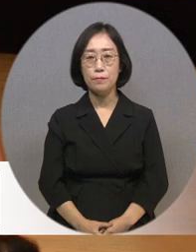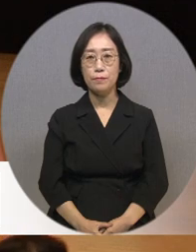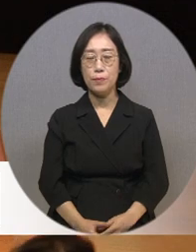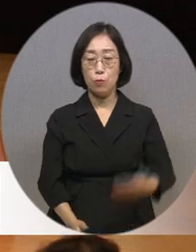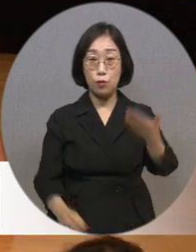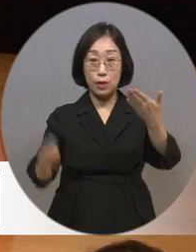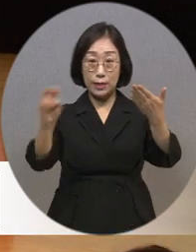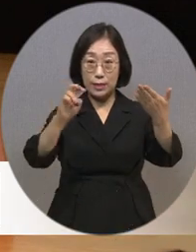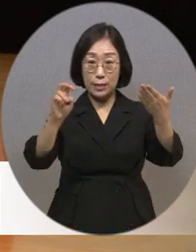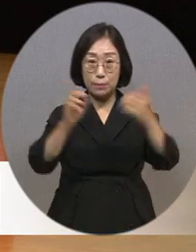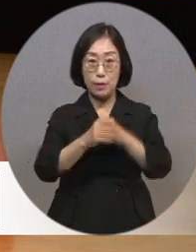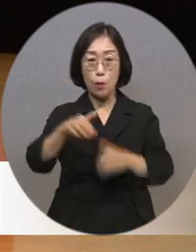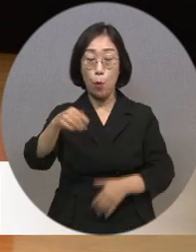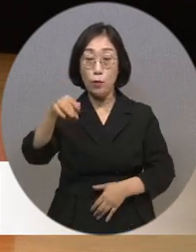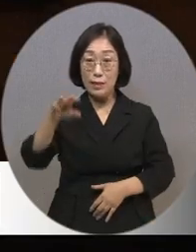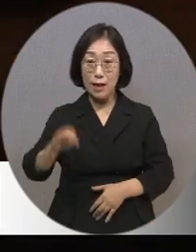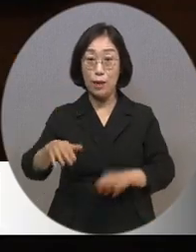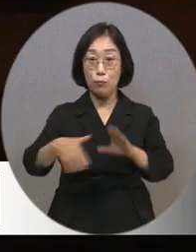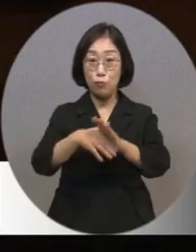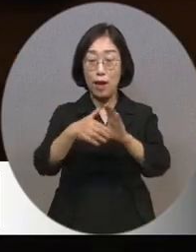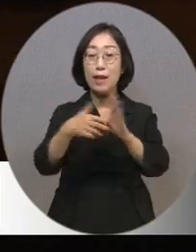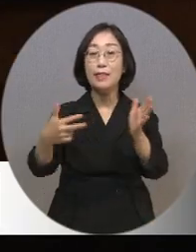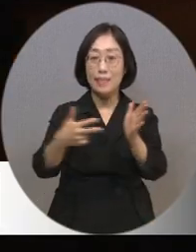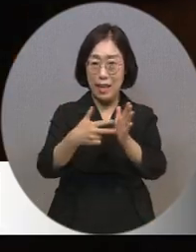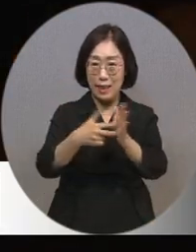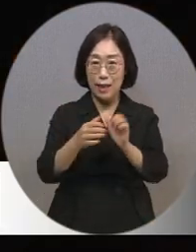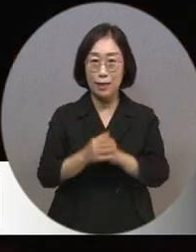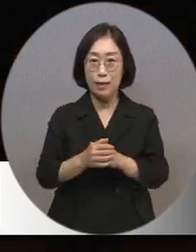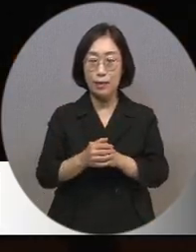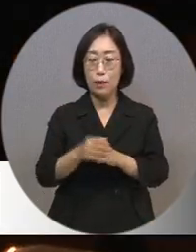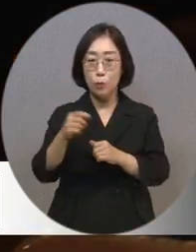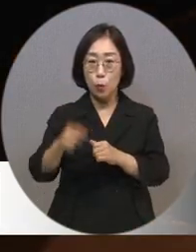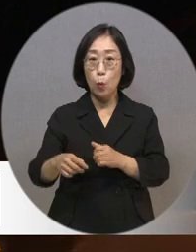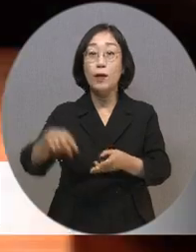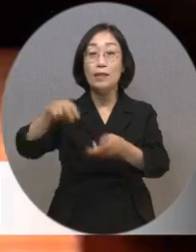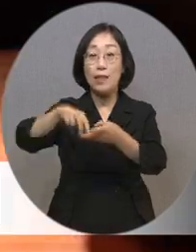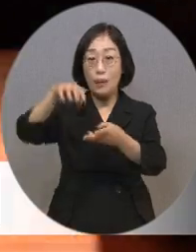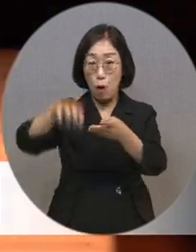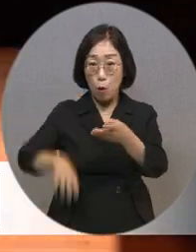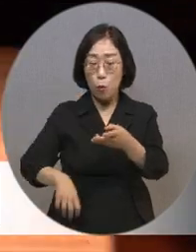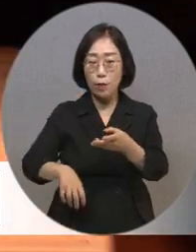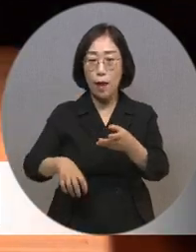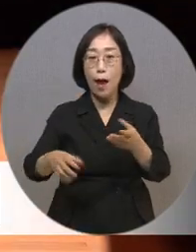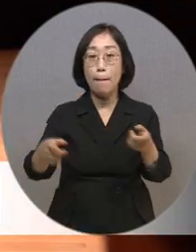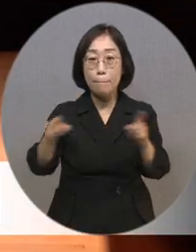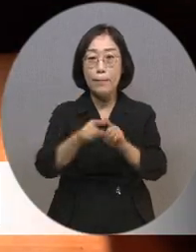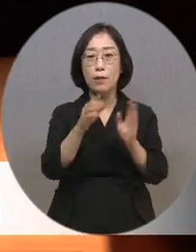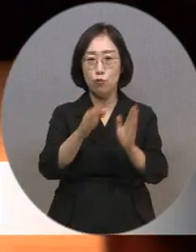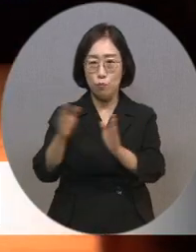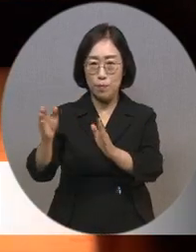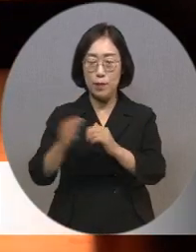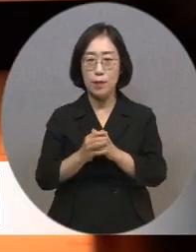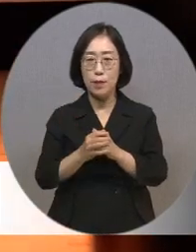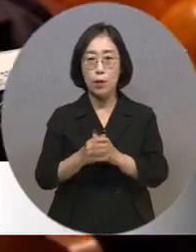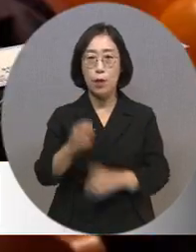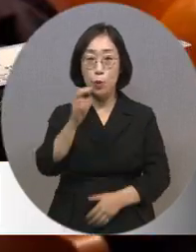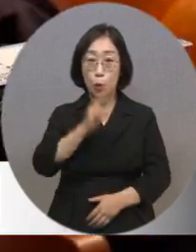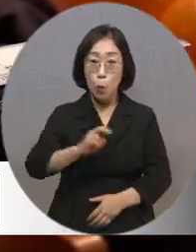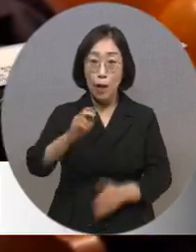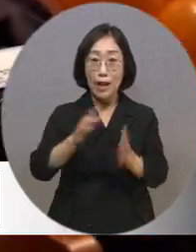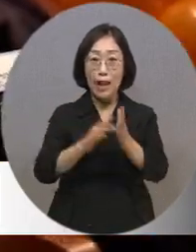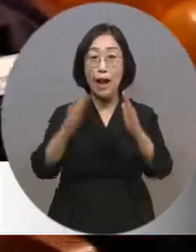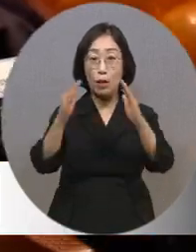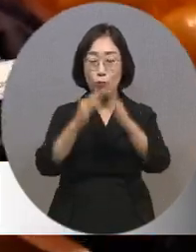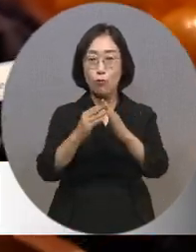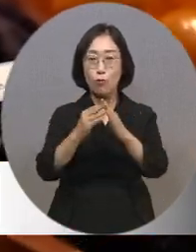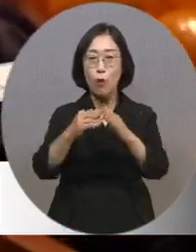20일 재단법인 고창문화관광재단과 고창문화도시센터가 주최하고 다원 콘텐츠랩이 주관하는 노래학구 콘서트가